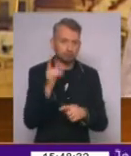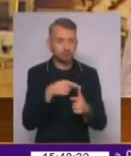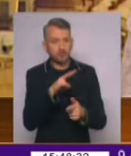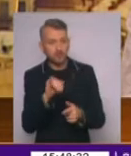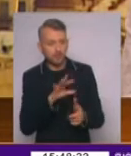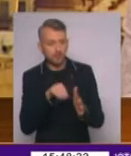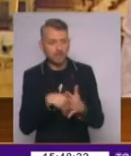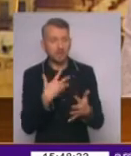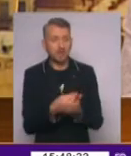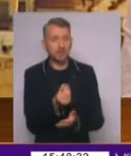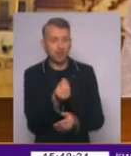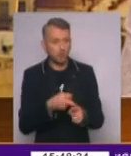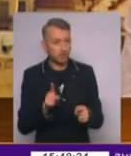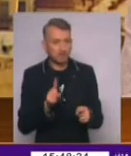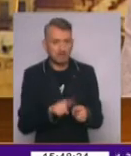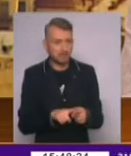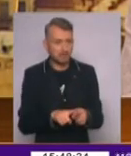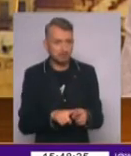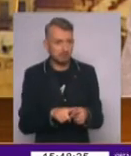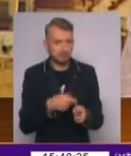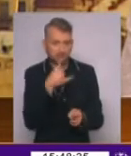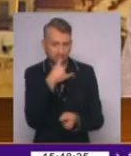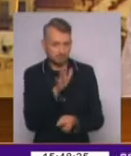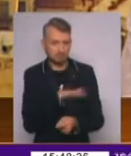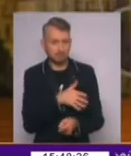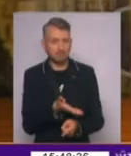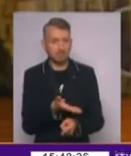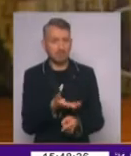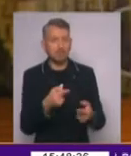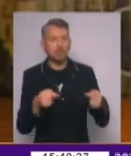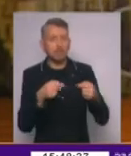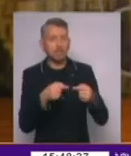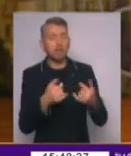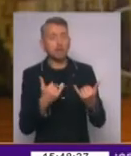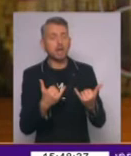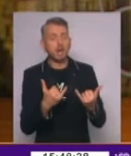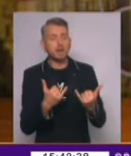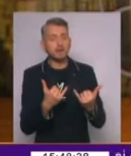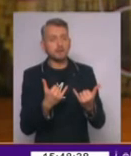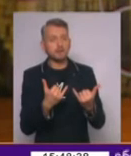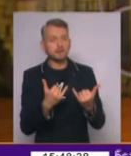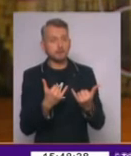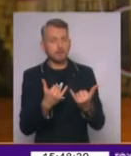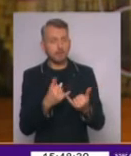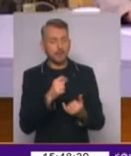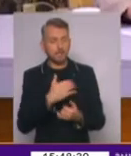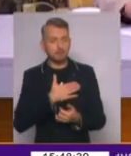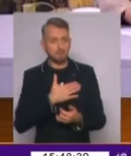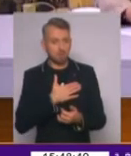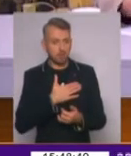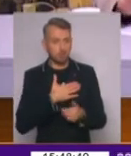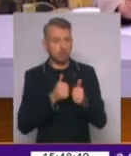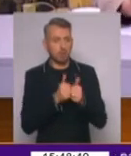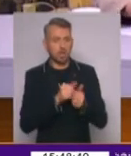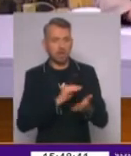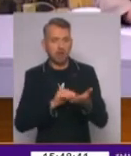вкладати власні кошти, це не по силах багатьом людям. Відповідно, наразі за мого і моїх колег